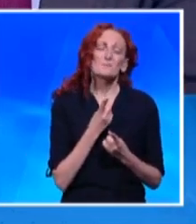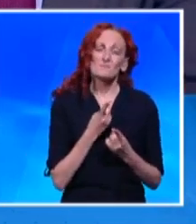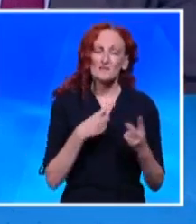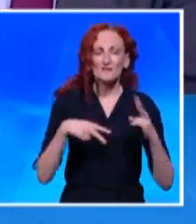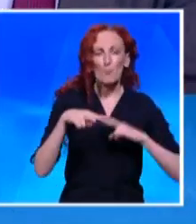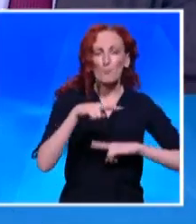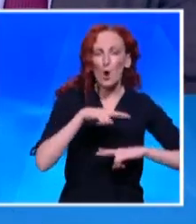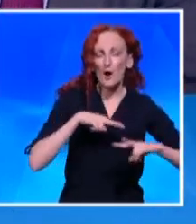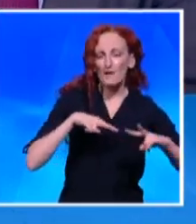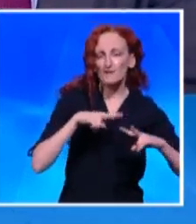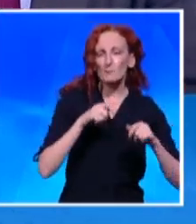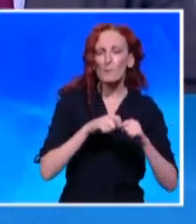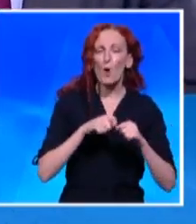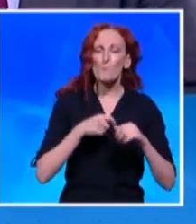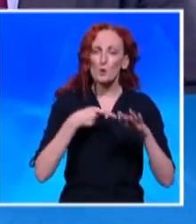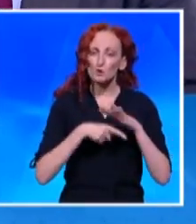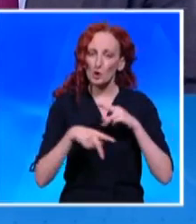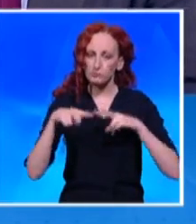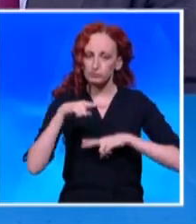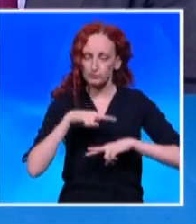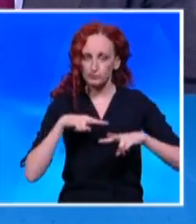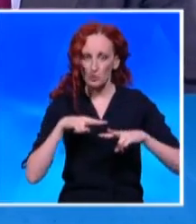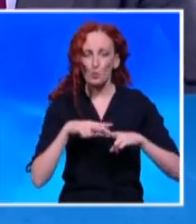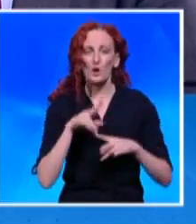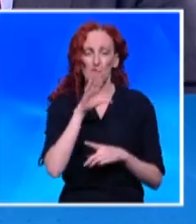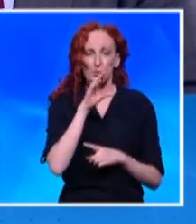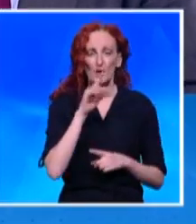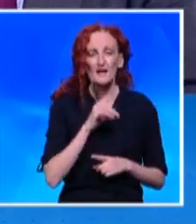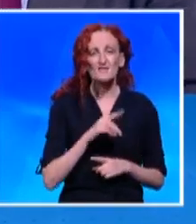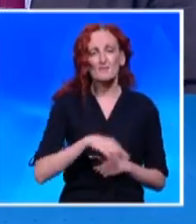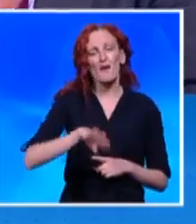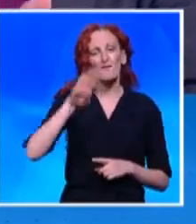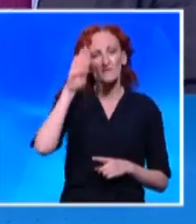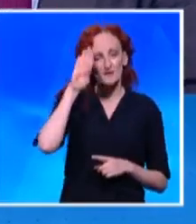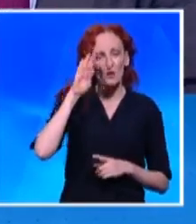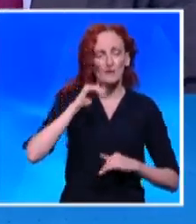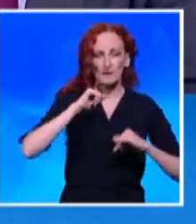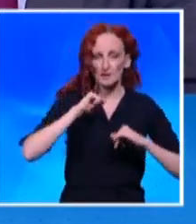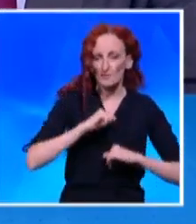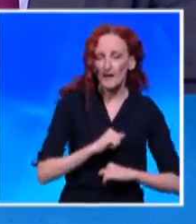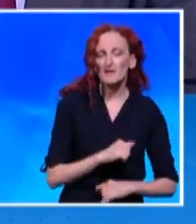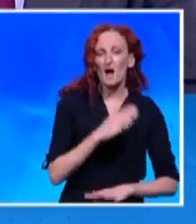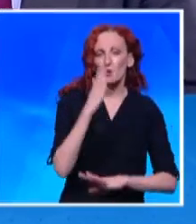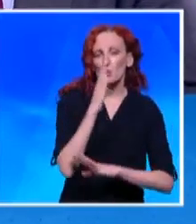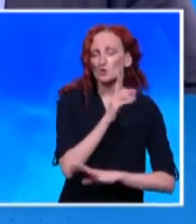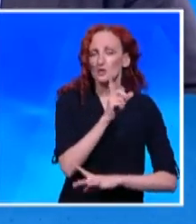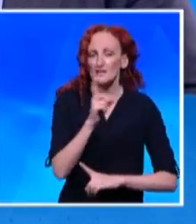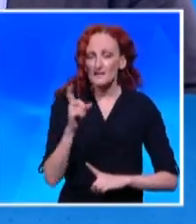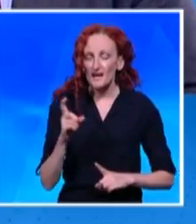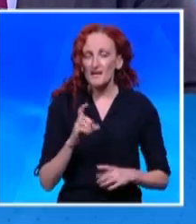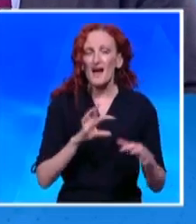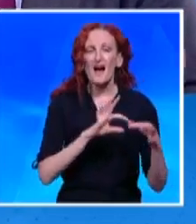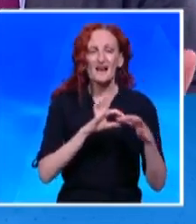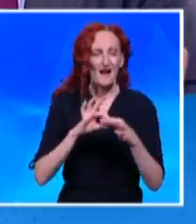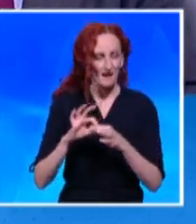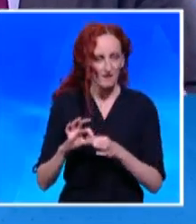виновен е кмета, виновен е министъра, виновен е хотелиера, виновни са караваните само. Нали,